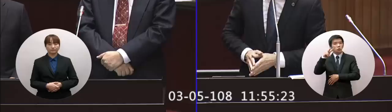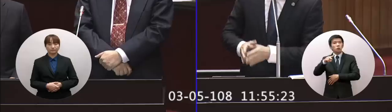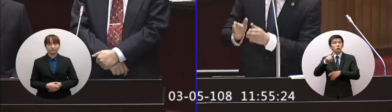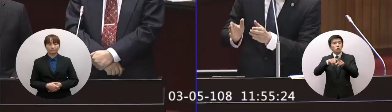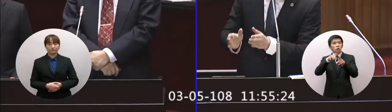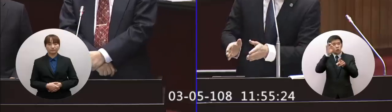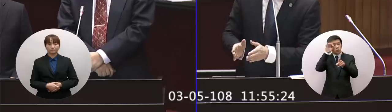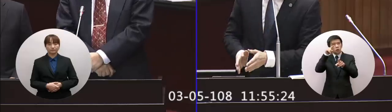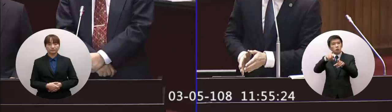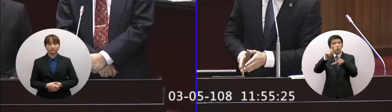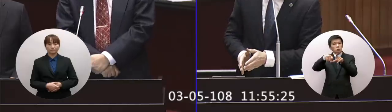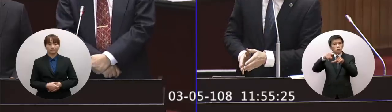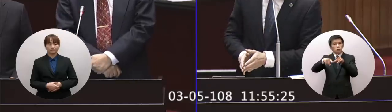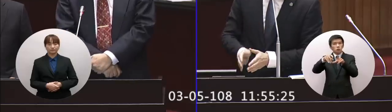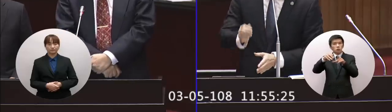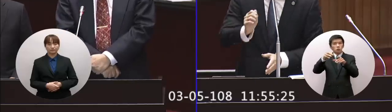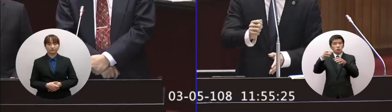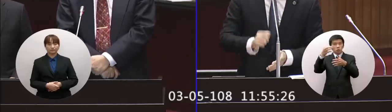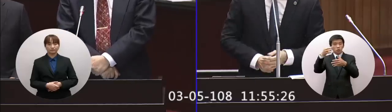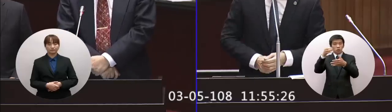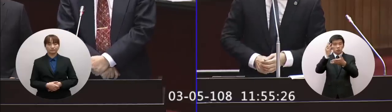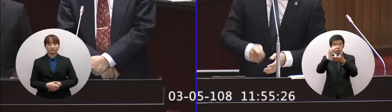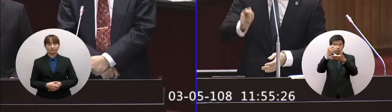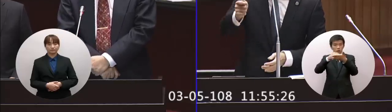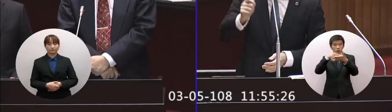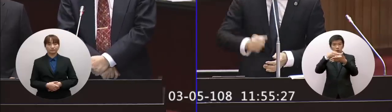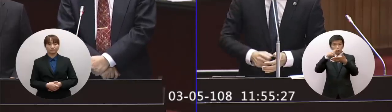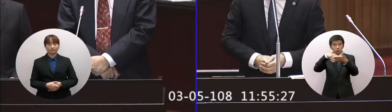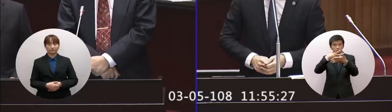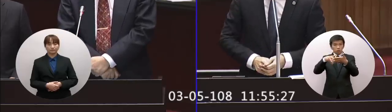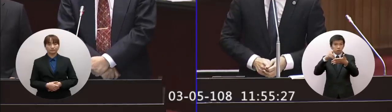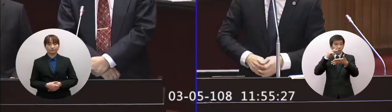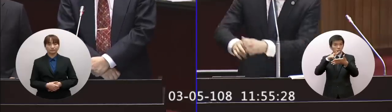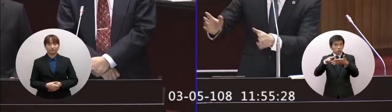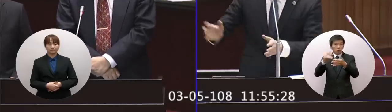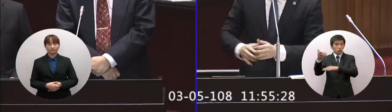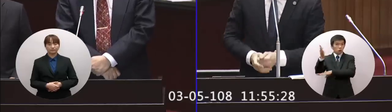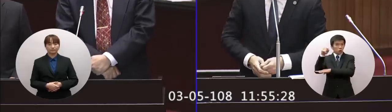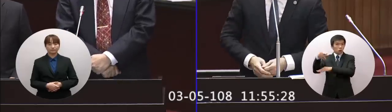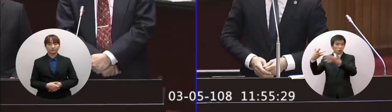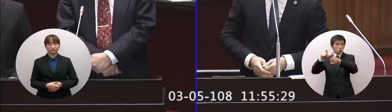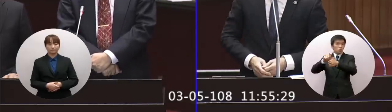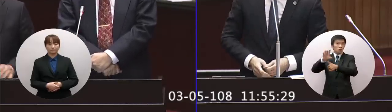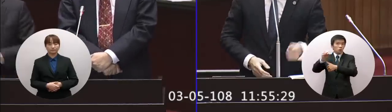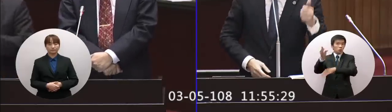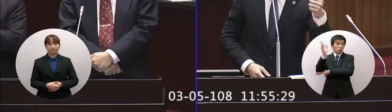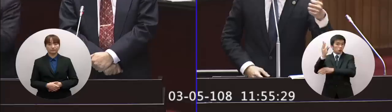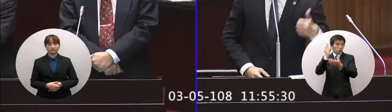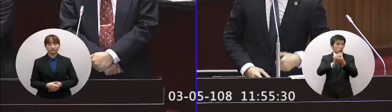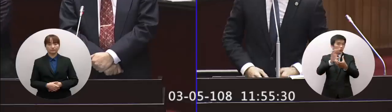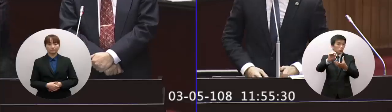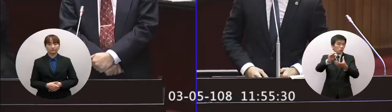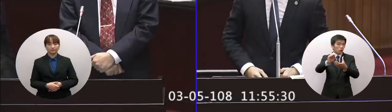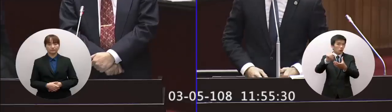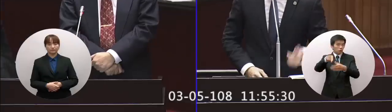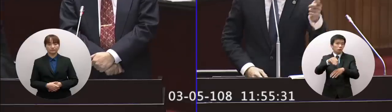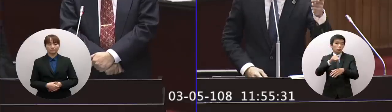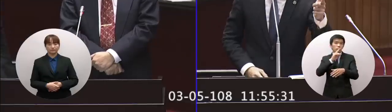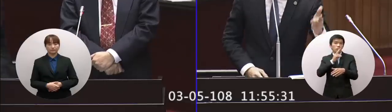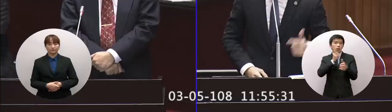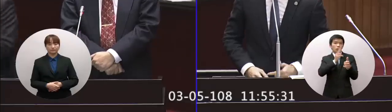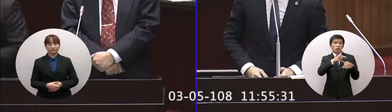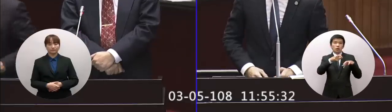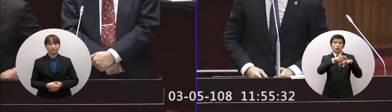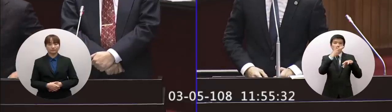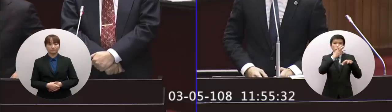法定台湾法定的即个中资的问题？我要甲院长提醒，我要甲诸位提醒，是毋是中资？这是金管会的代志，这